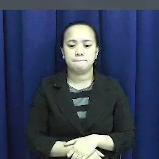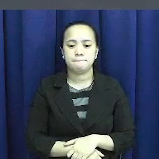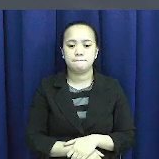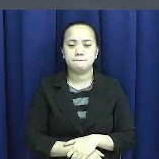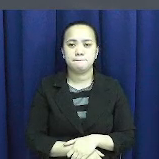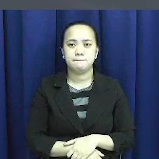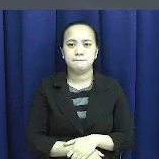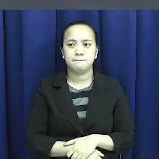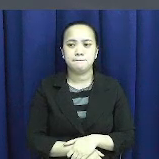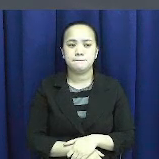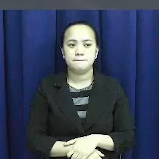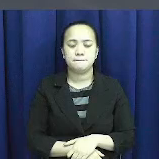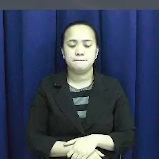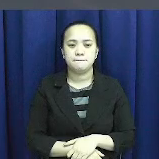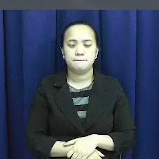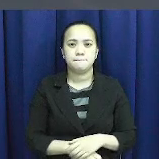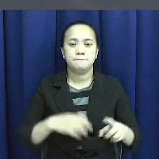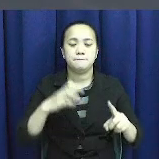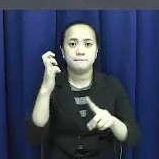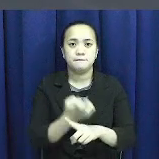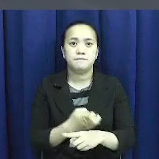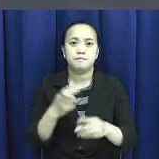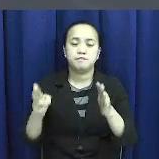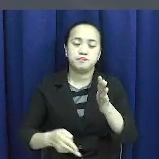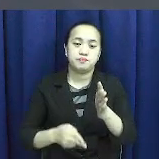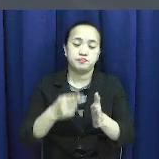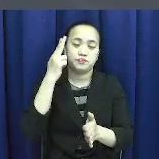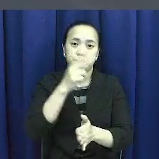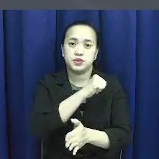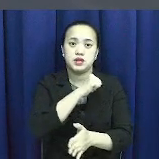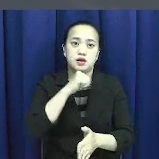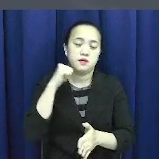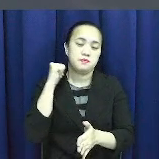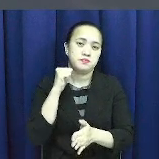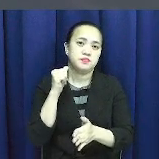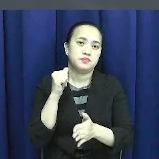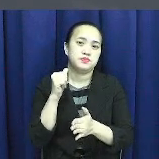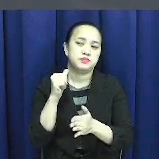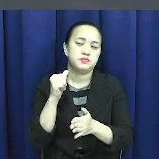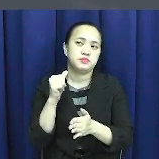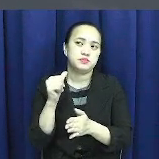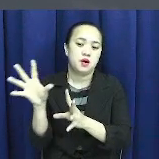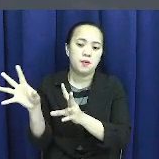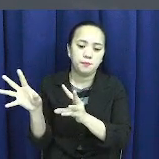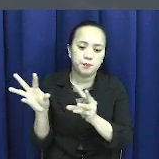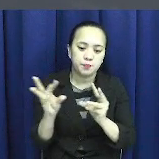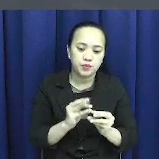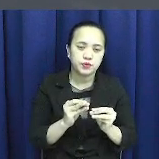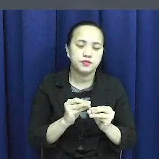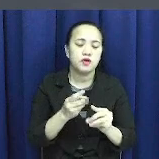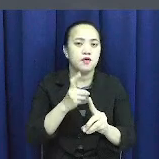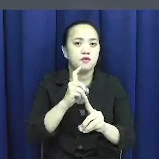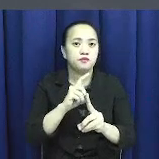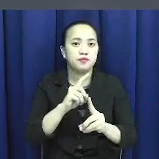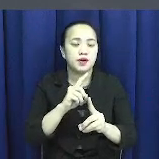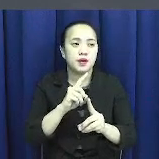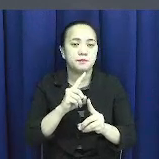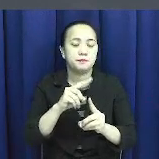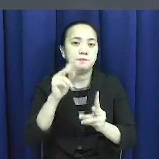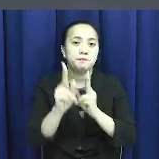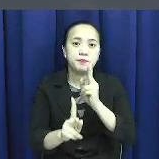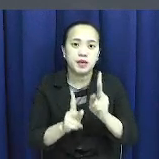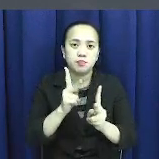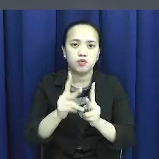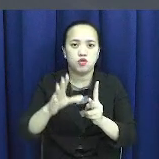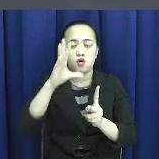Biblia, bawat high priest ay kinuha ng Panginoon among men, mula doon sa mga men. Sino yung mga men na